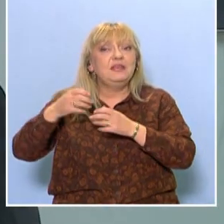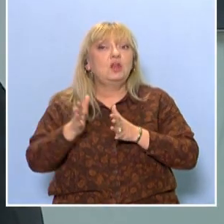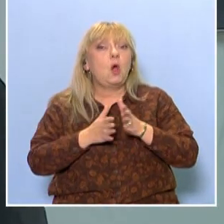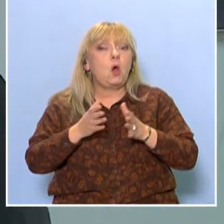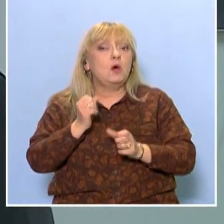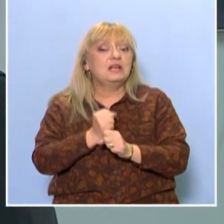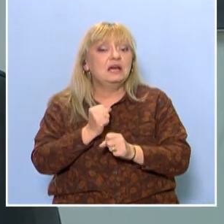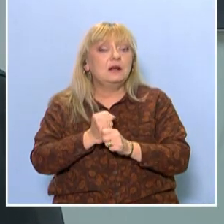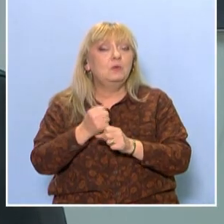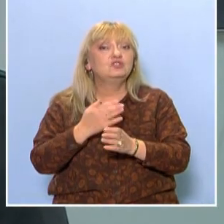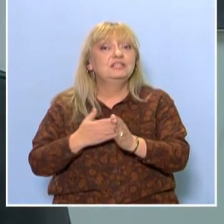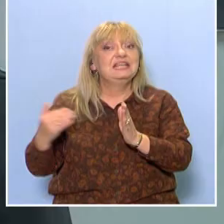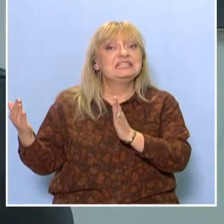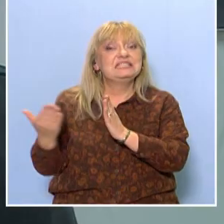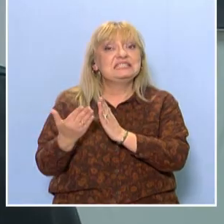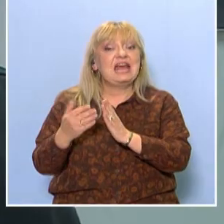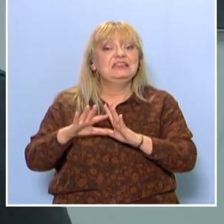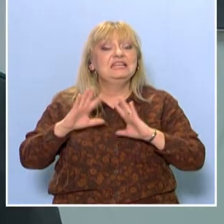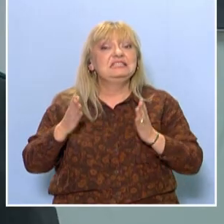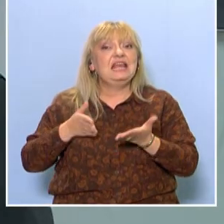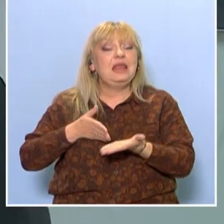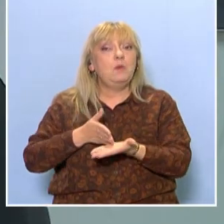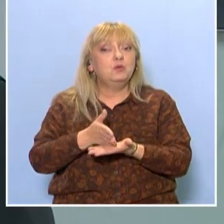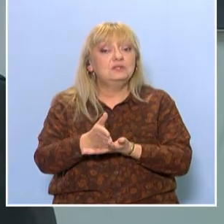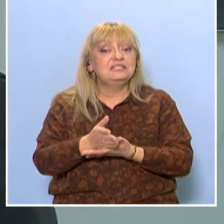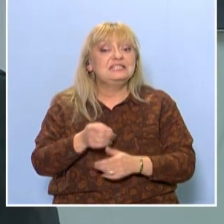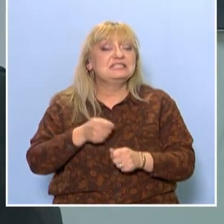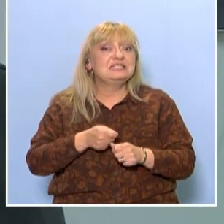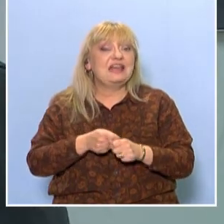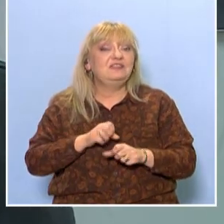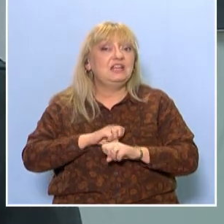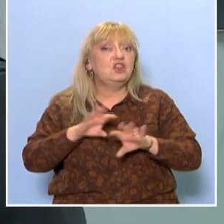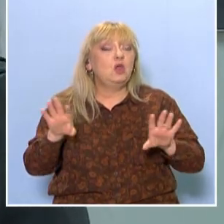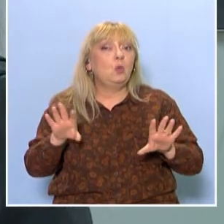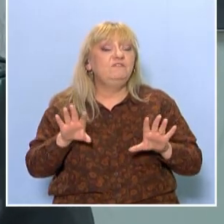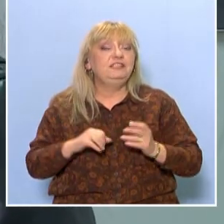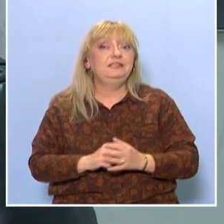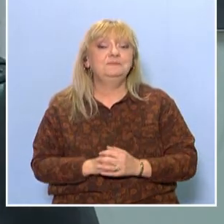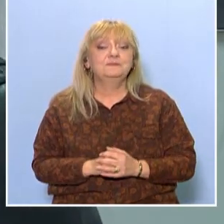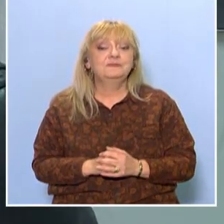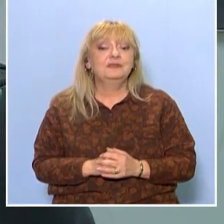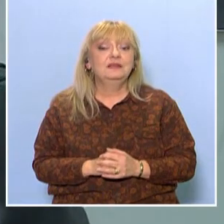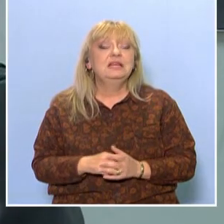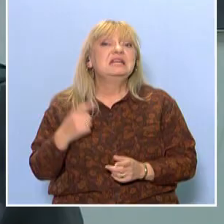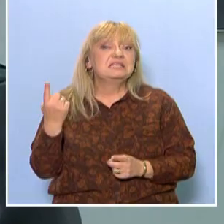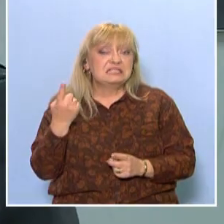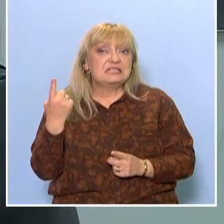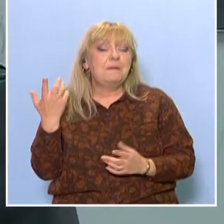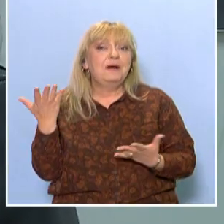работещи зад целият процес на създаване на новини и всъщност самата